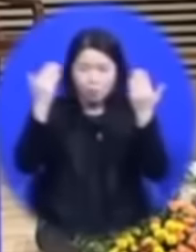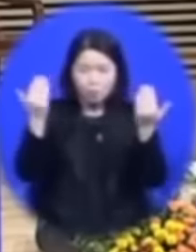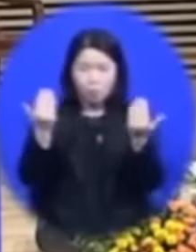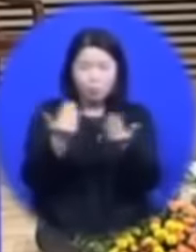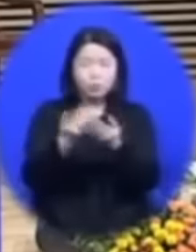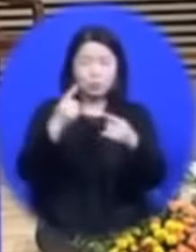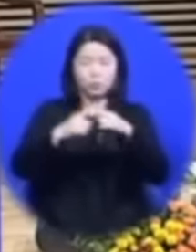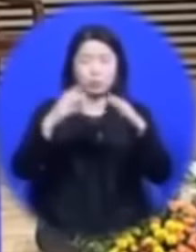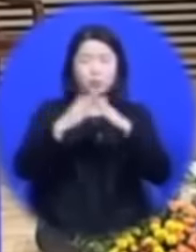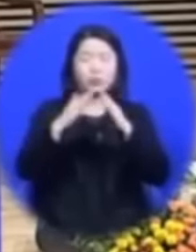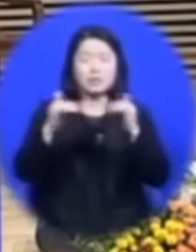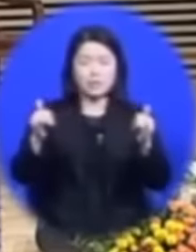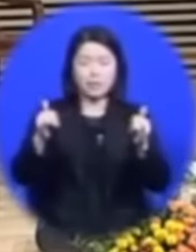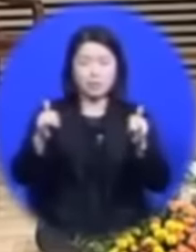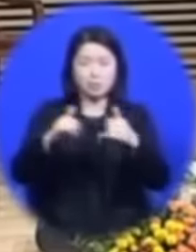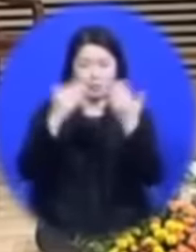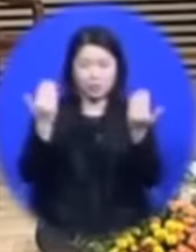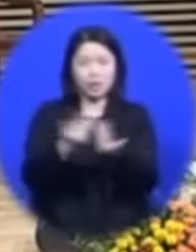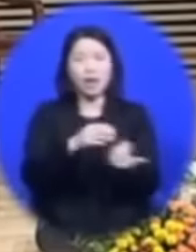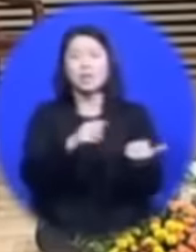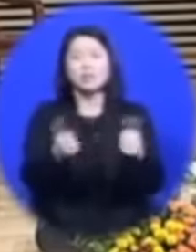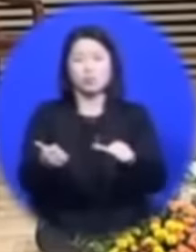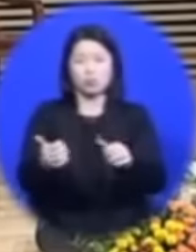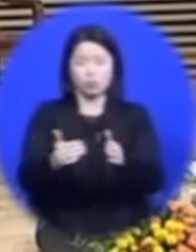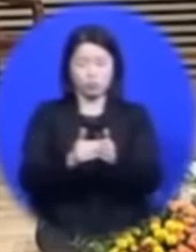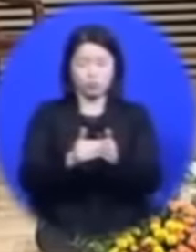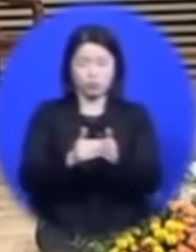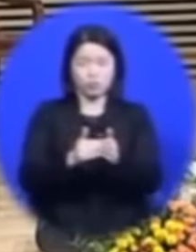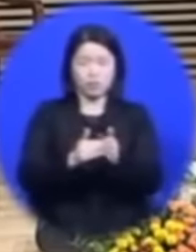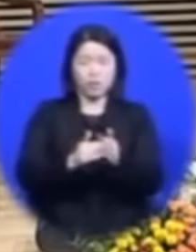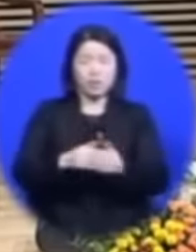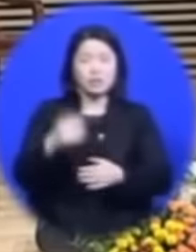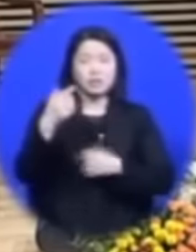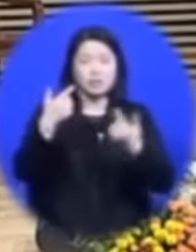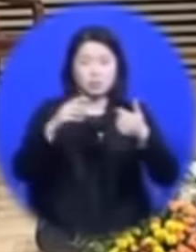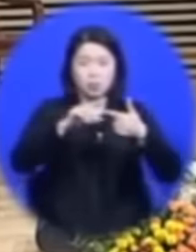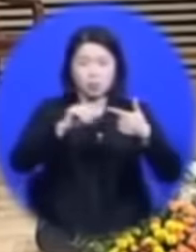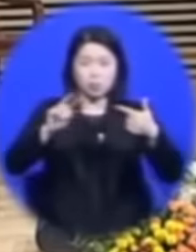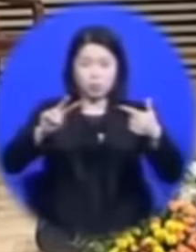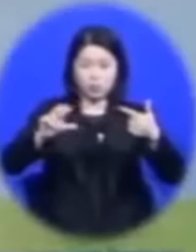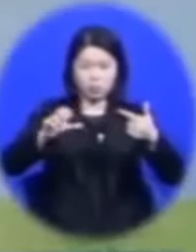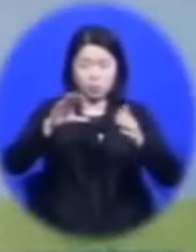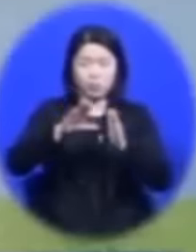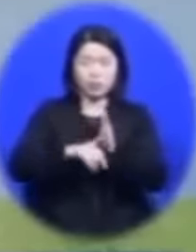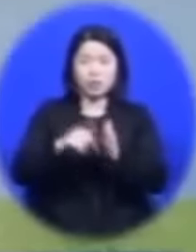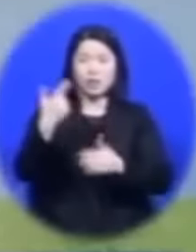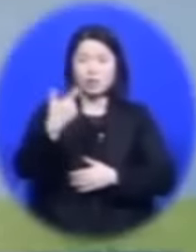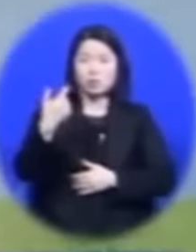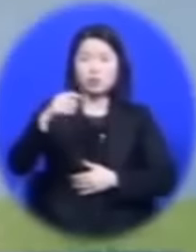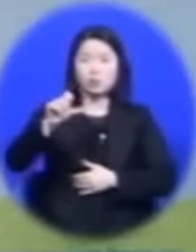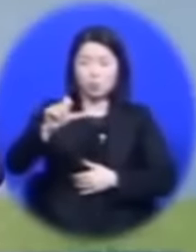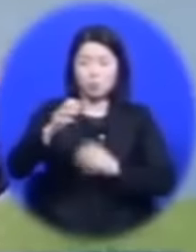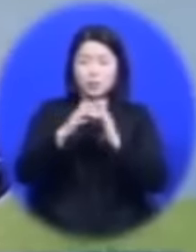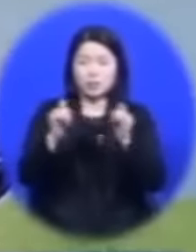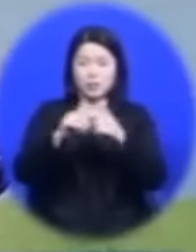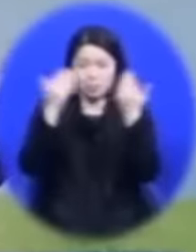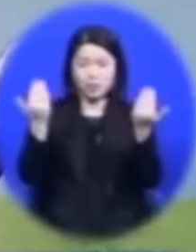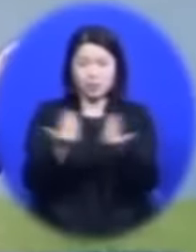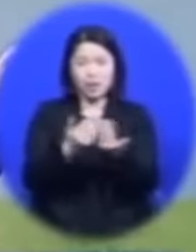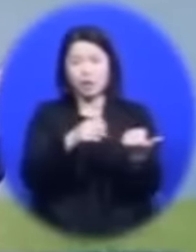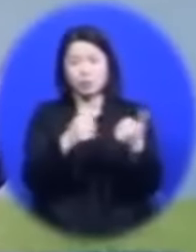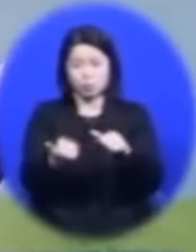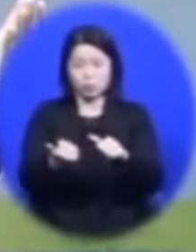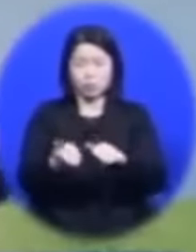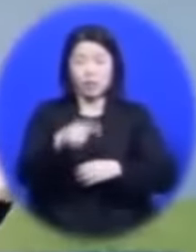교회입니다. 6.25 동란 때 65명의 교인이 다 순교했습니다. 그 마을이 예수